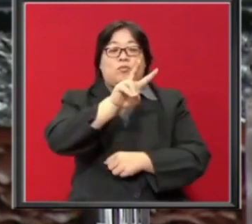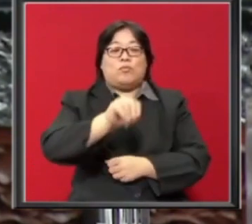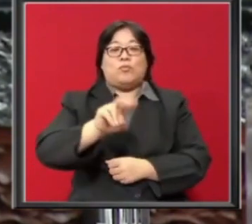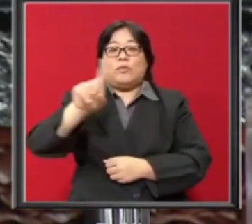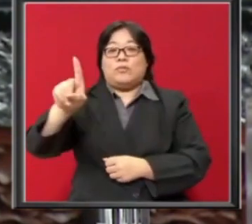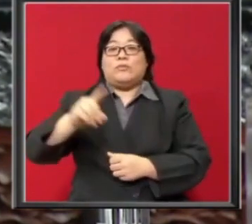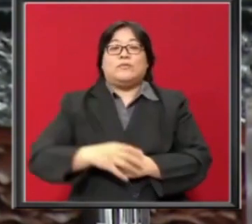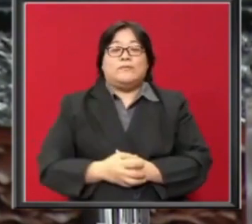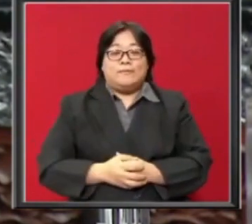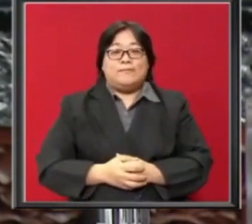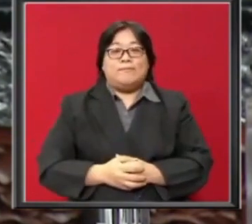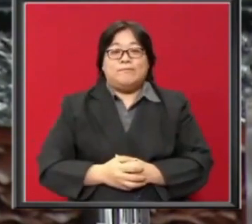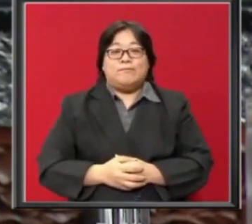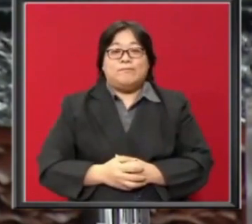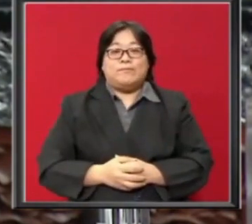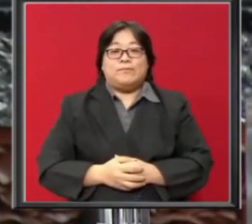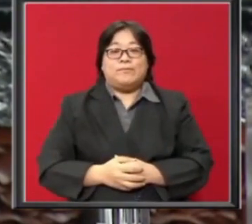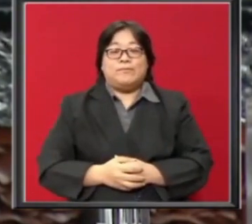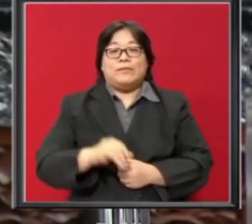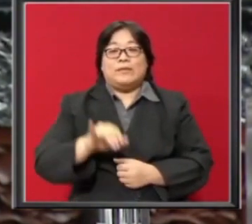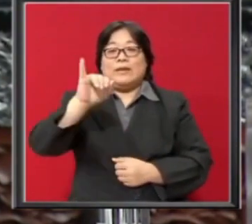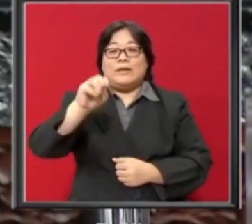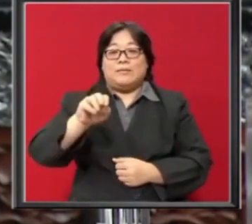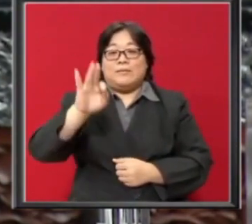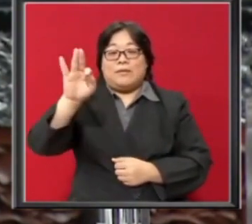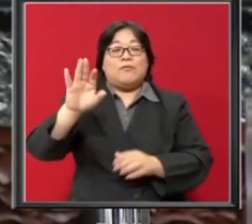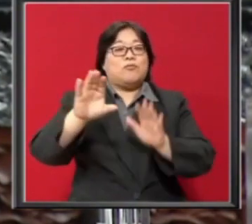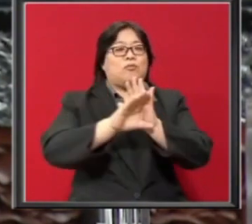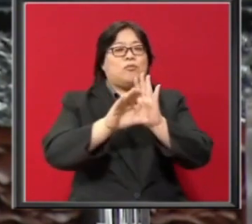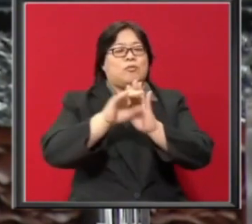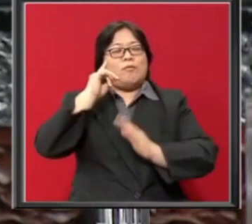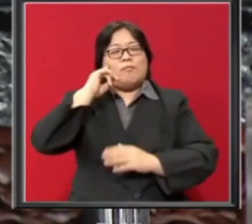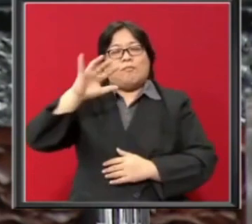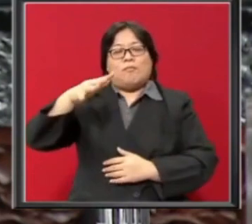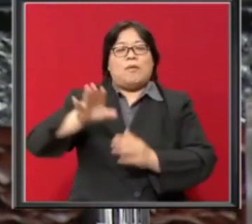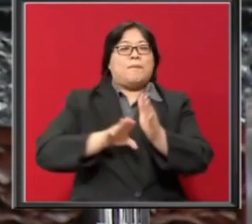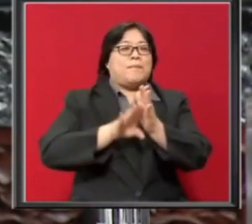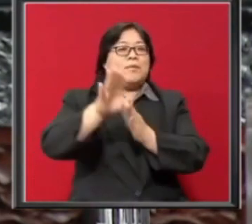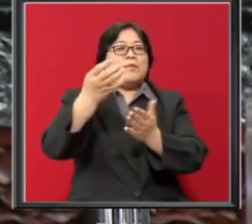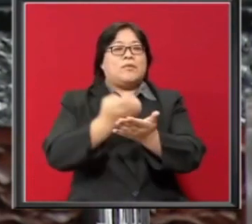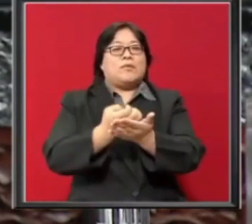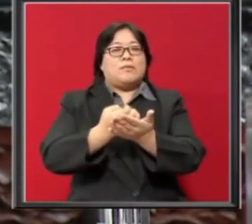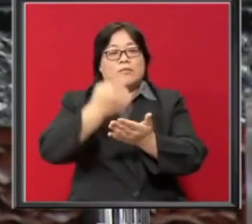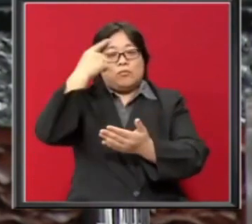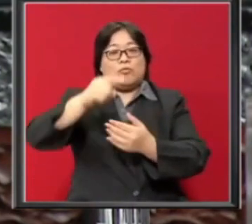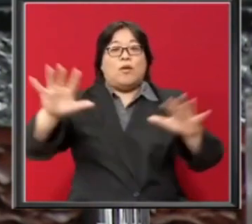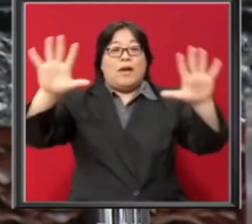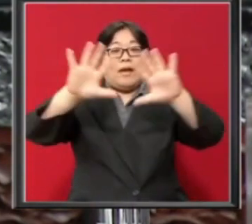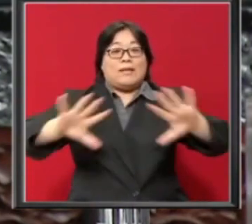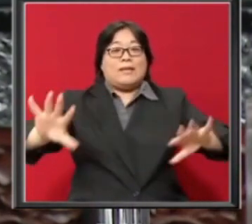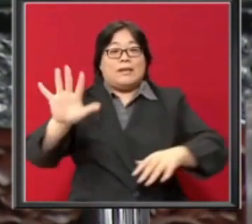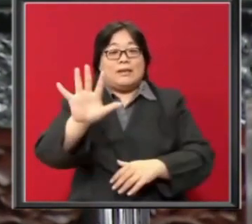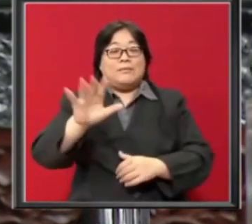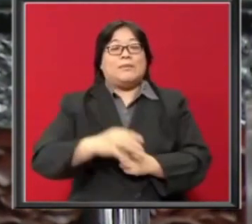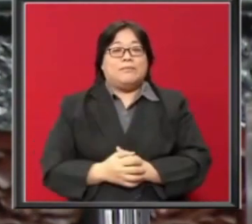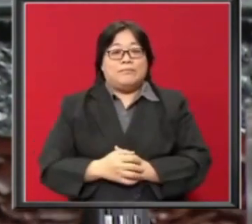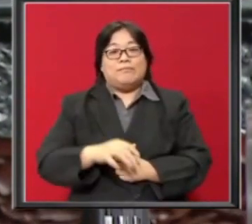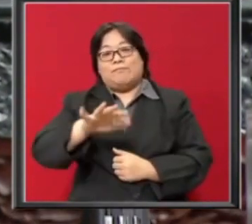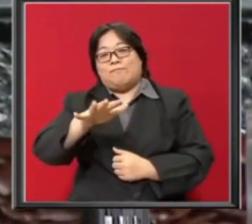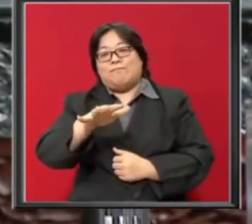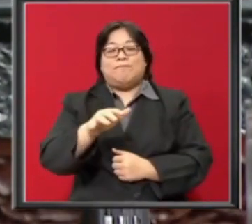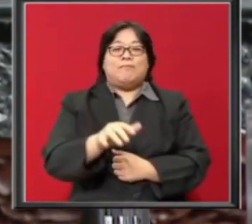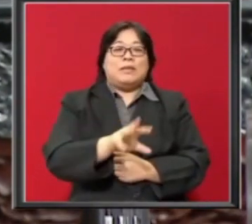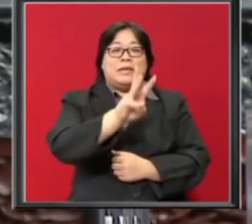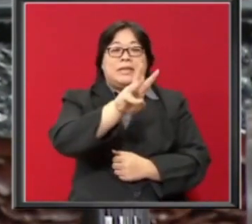2001 HMF sebagai contoh memunculkan perkembangan ekonomi untuk asean-5 ada